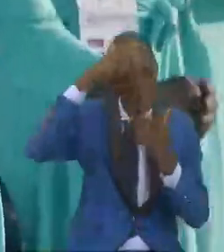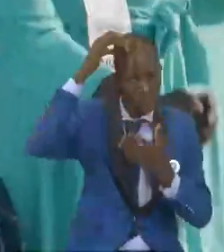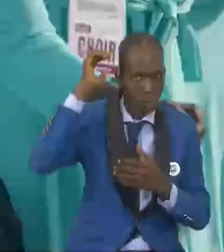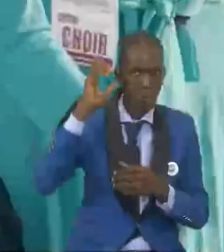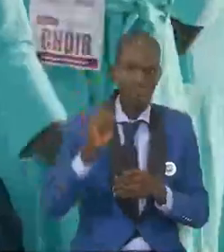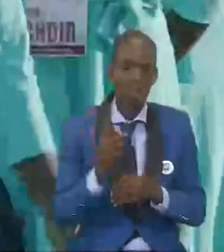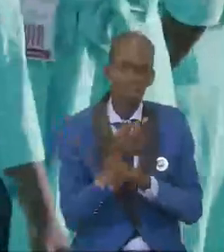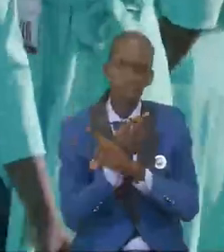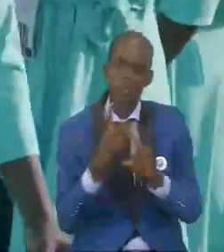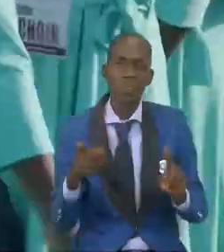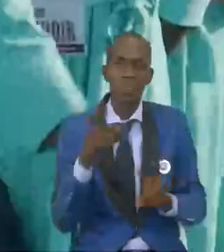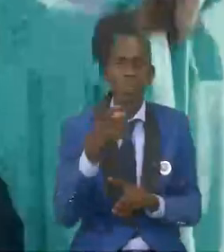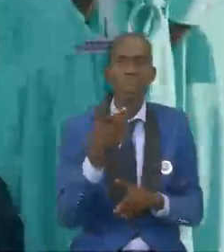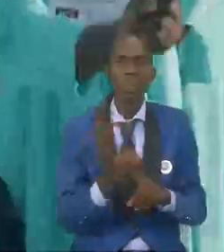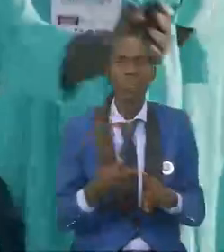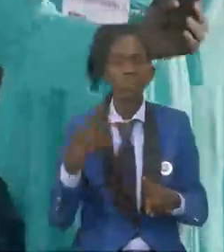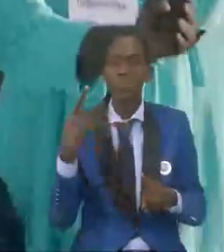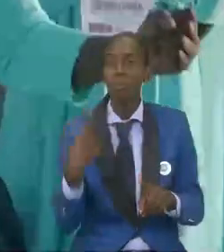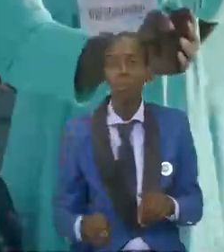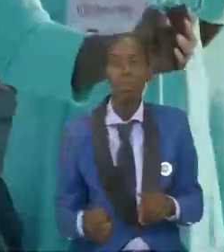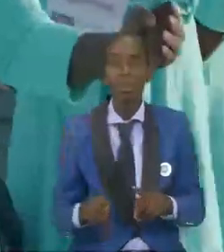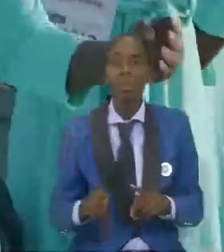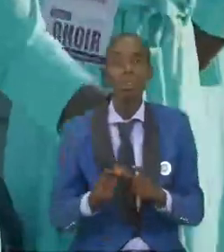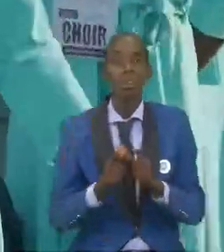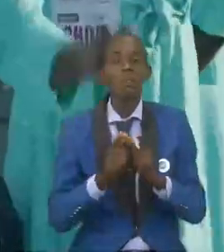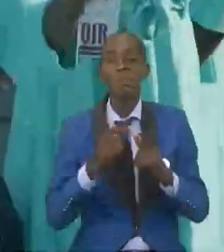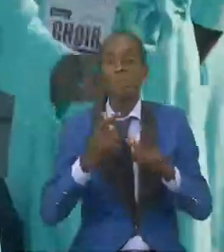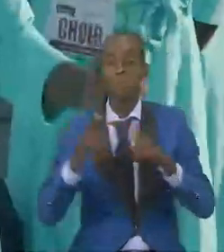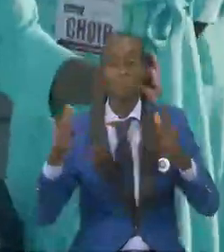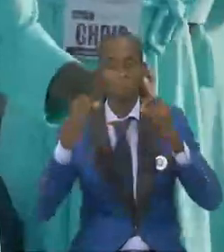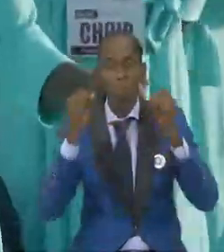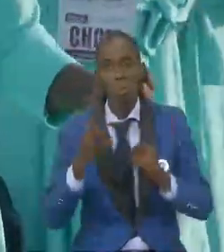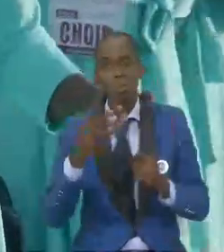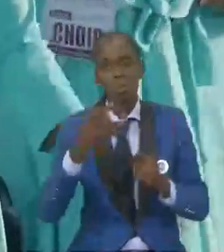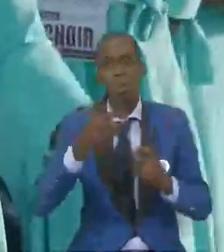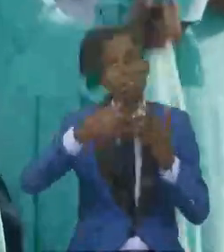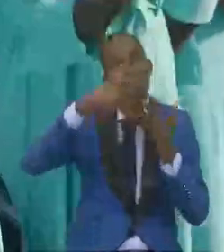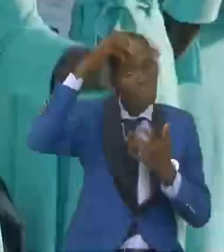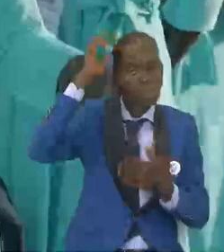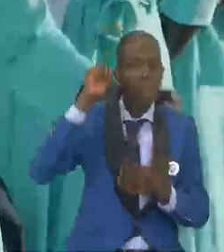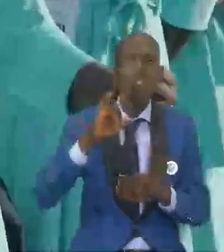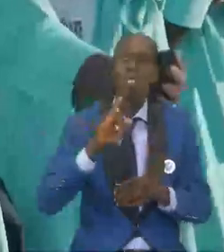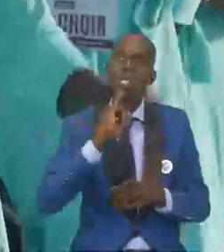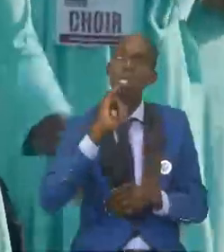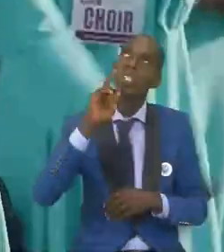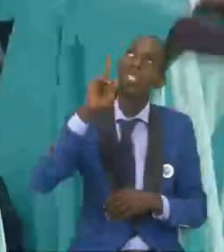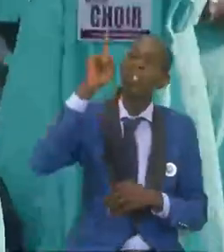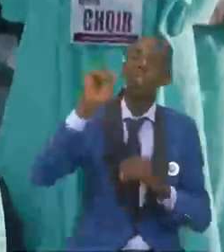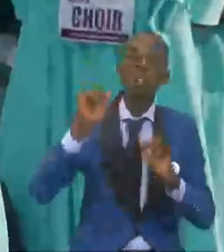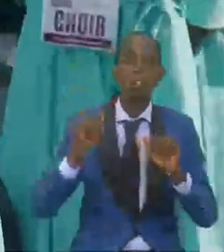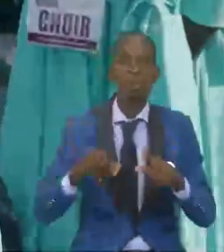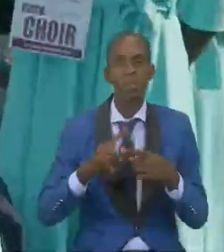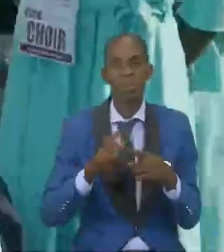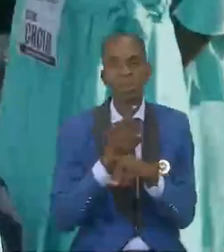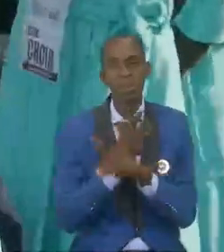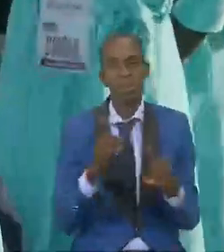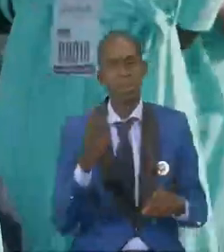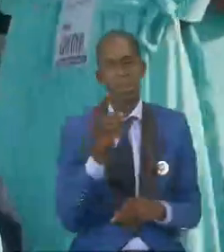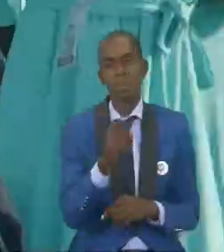de la fureur des Lions de délivrer de la férocité des lions